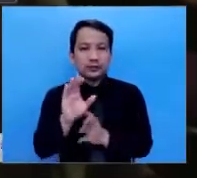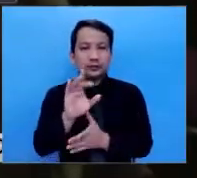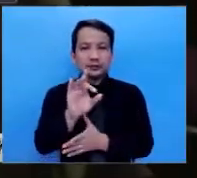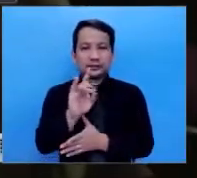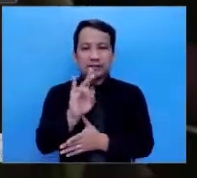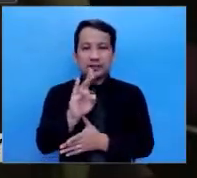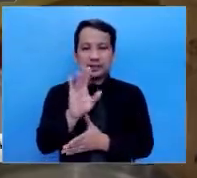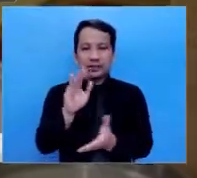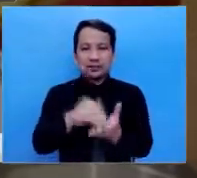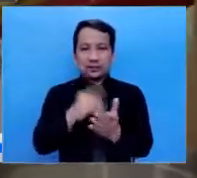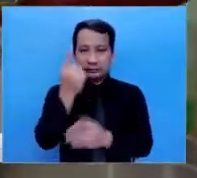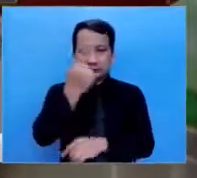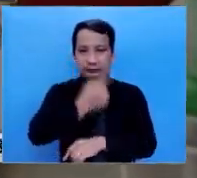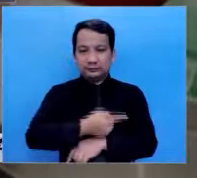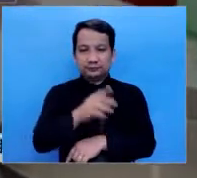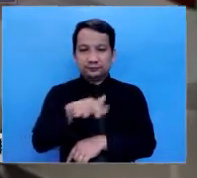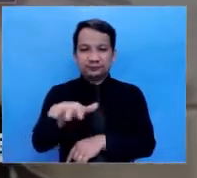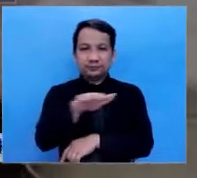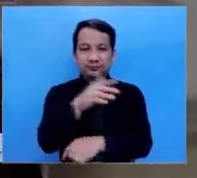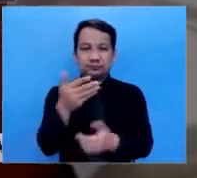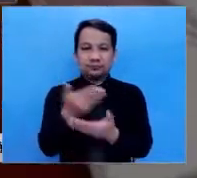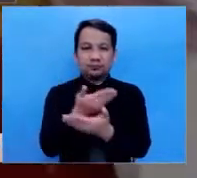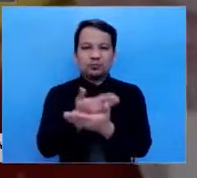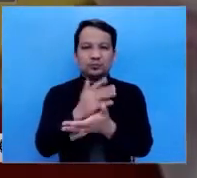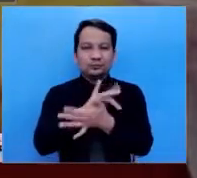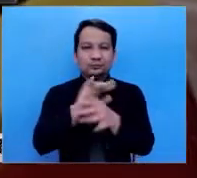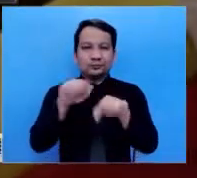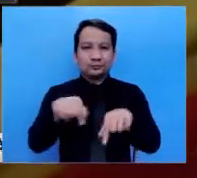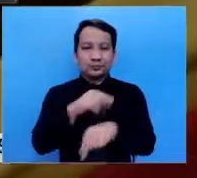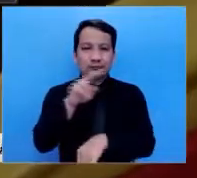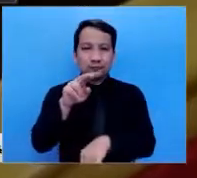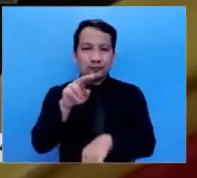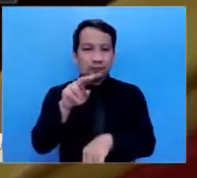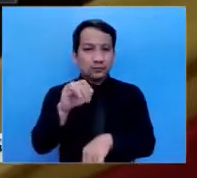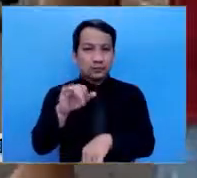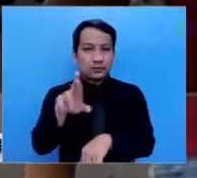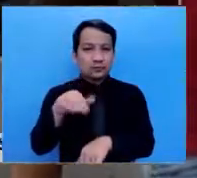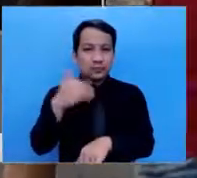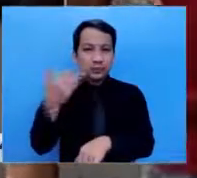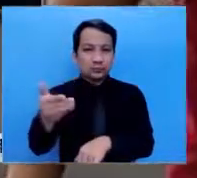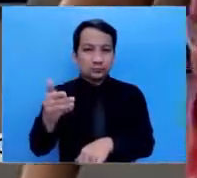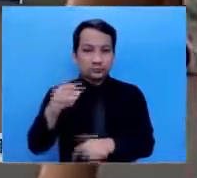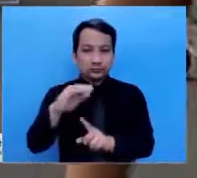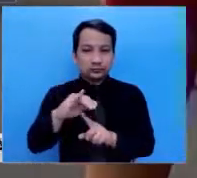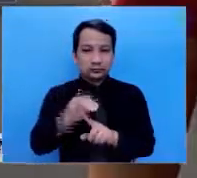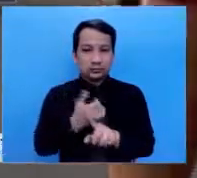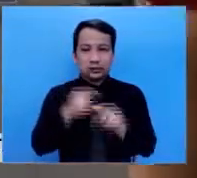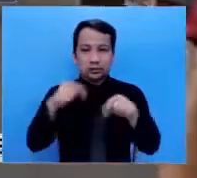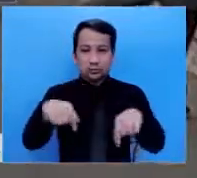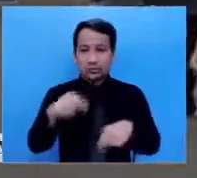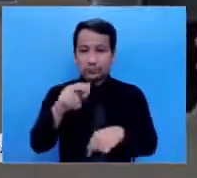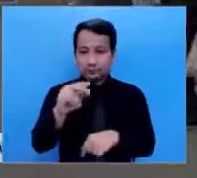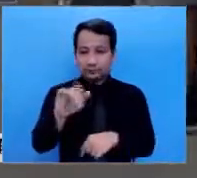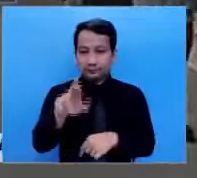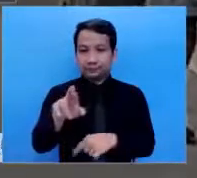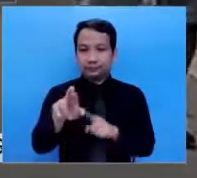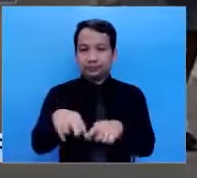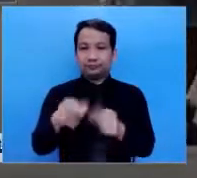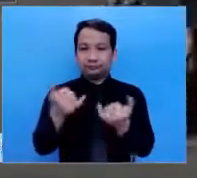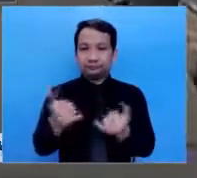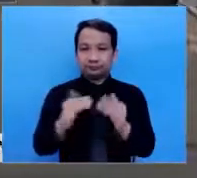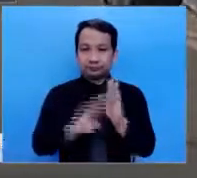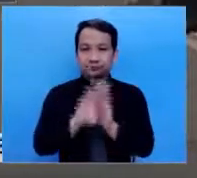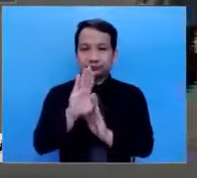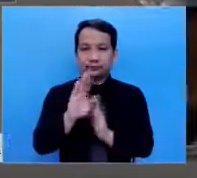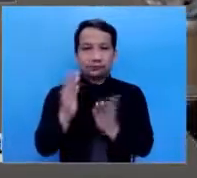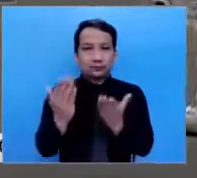kada araw ang mga bagong kaso ng COVID-19 sa bansa sa pagkatapos ng Hulyo. Sa Metro Manila naman, maaaring tumaas ang mga kaso